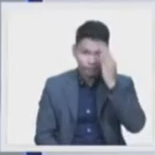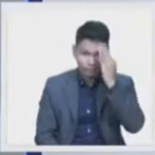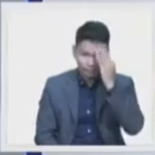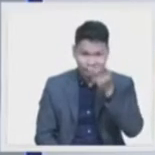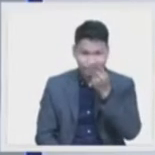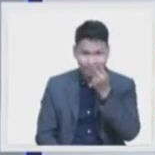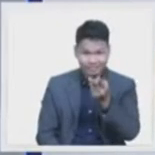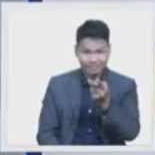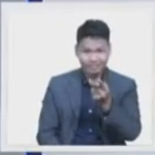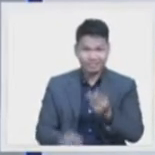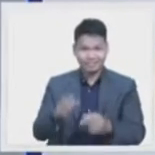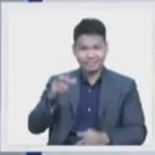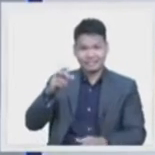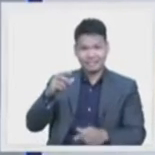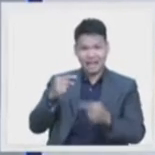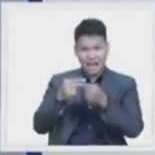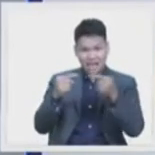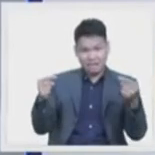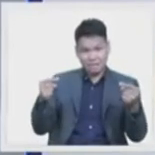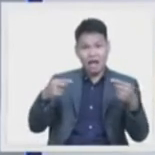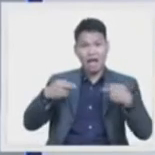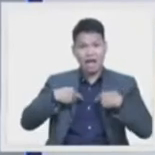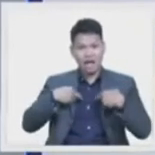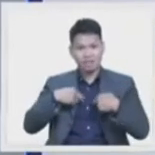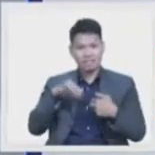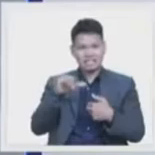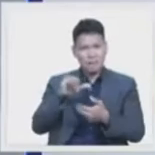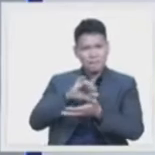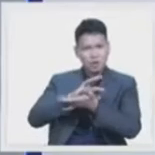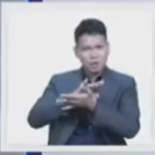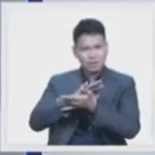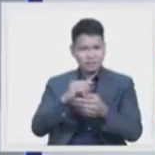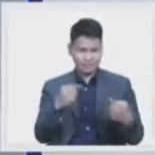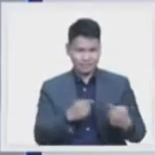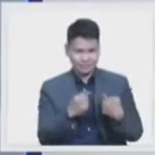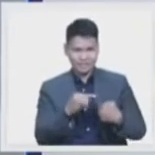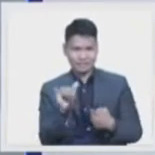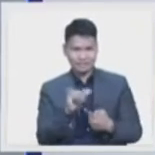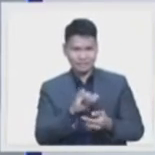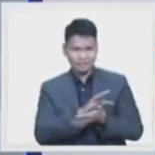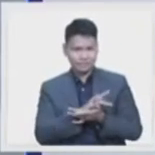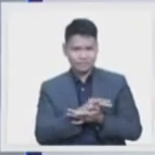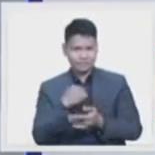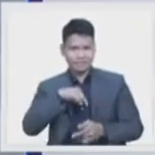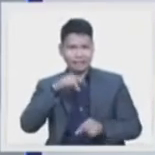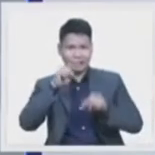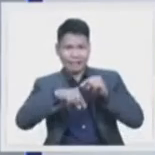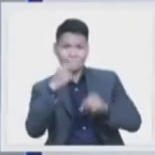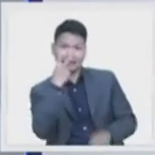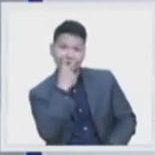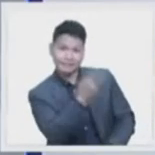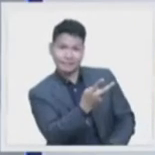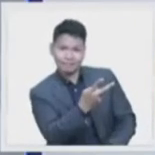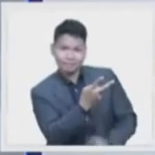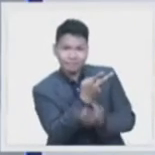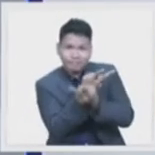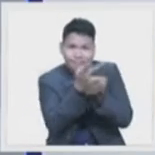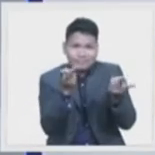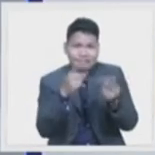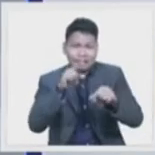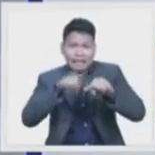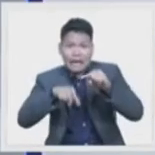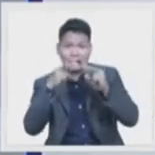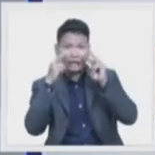o COVID. Ang sala mura o COVID. Di ta kakita sa kaaway. Di ta kakita sa